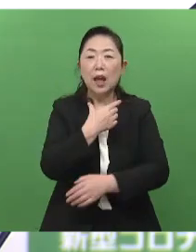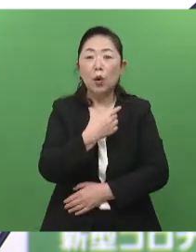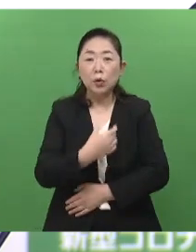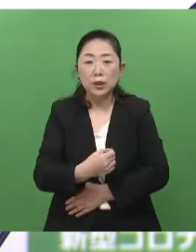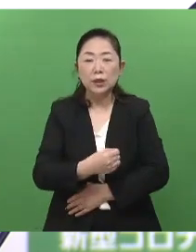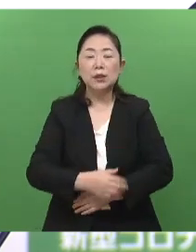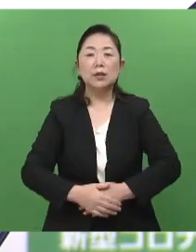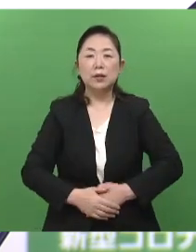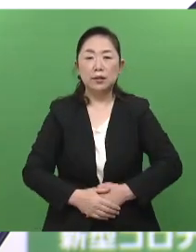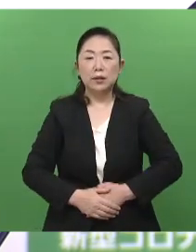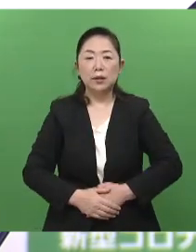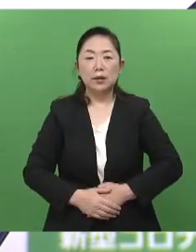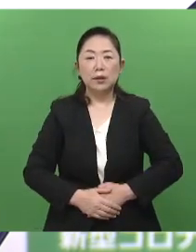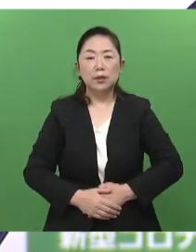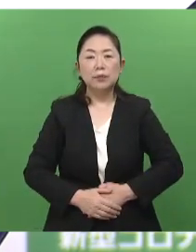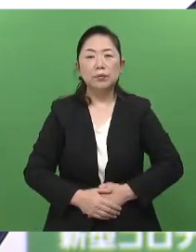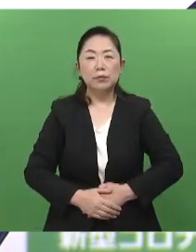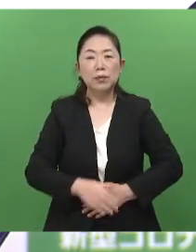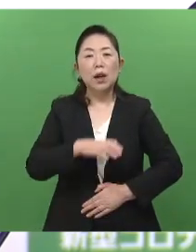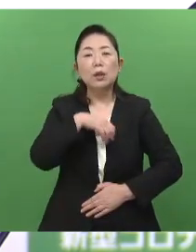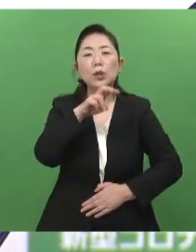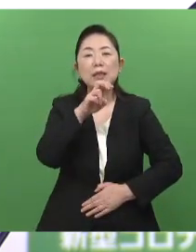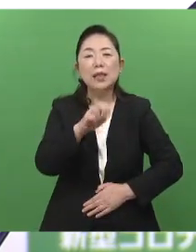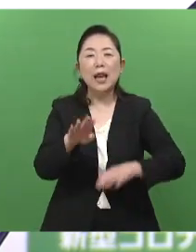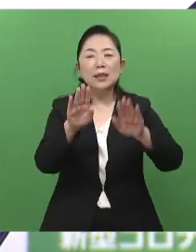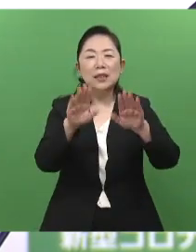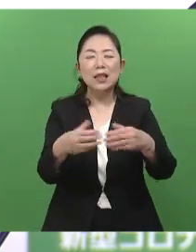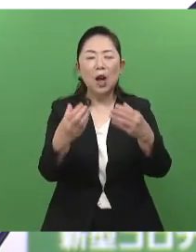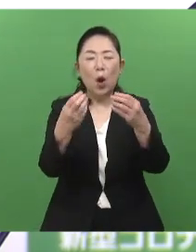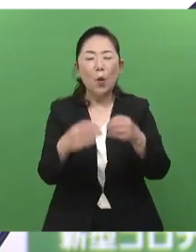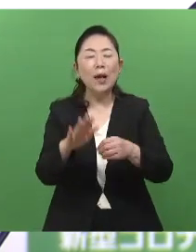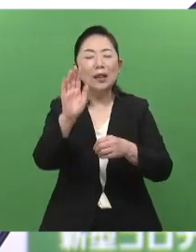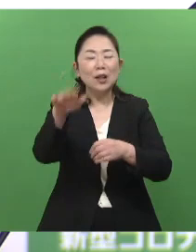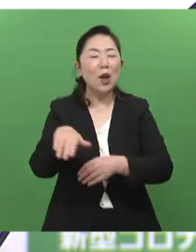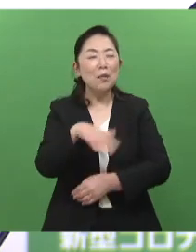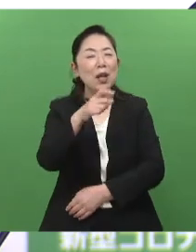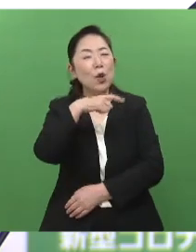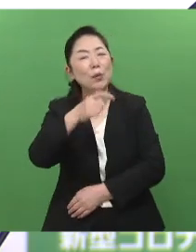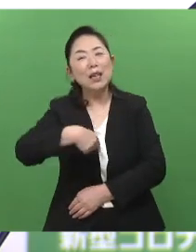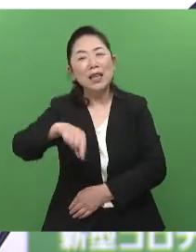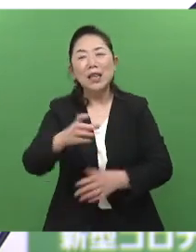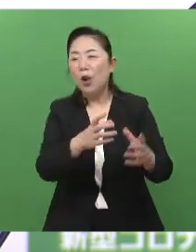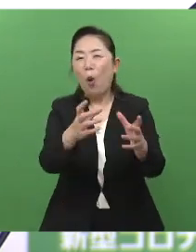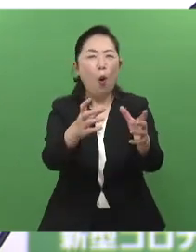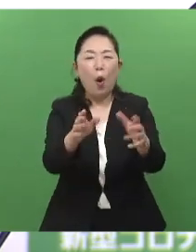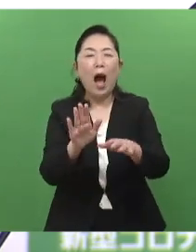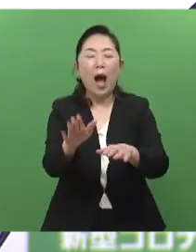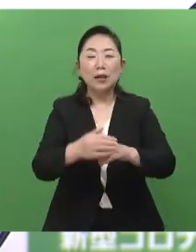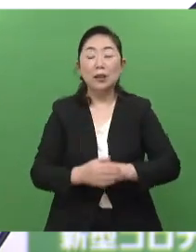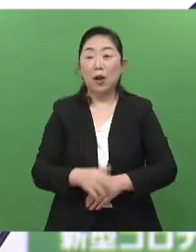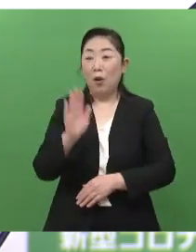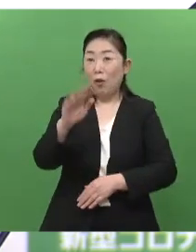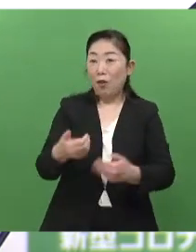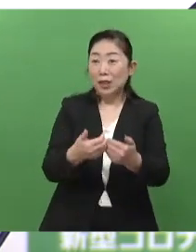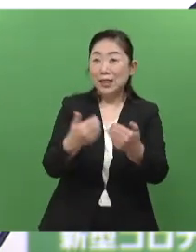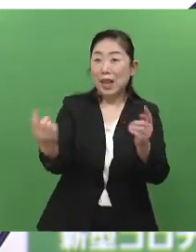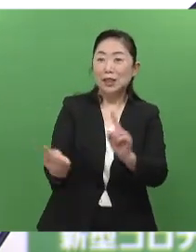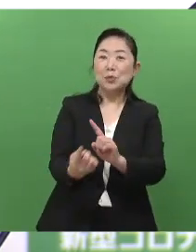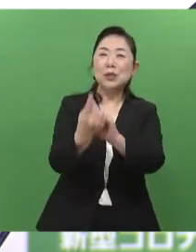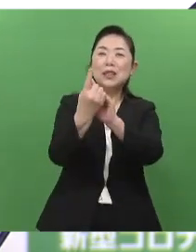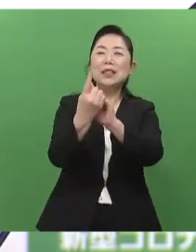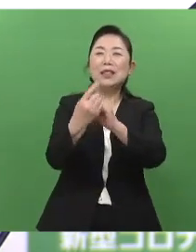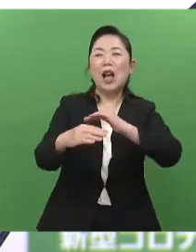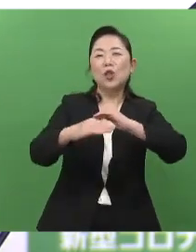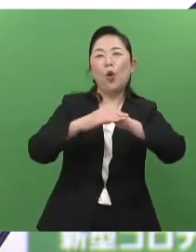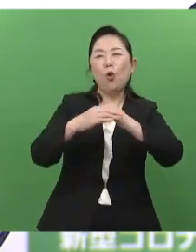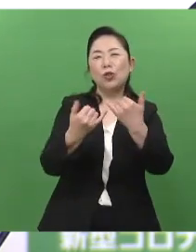また大体成人式ってその後流れてしまうケースがあって、久しぶりに会った同級